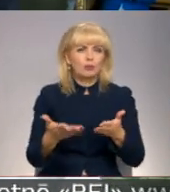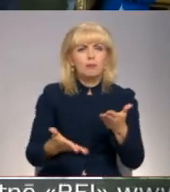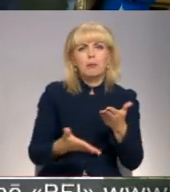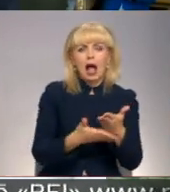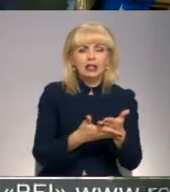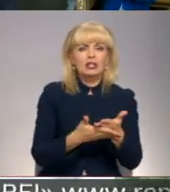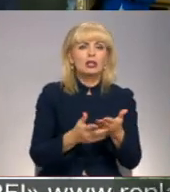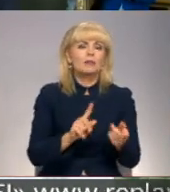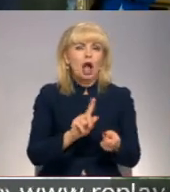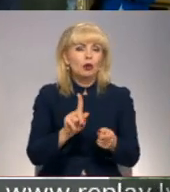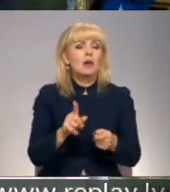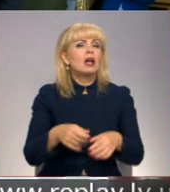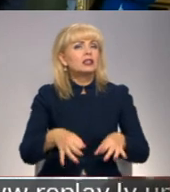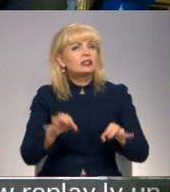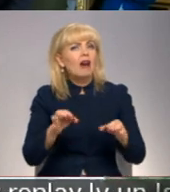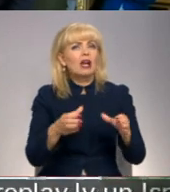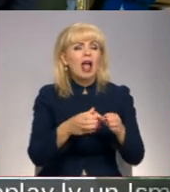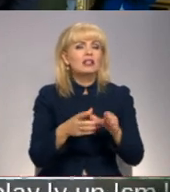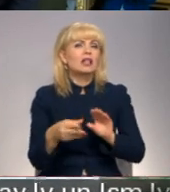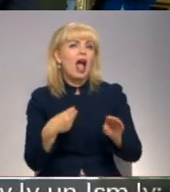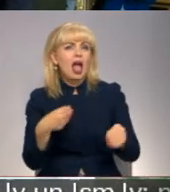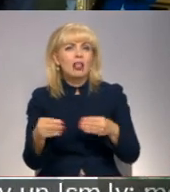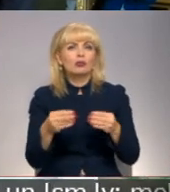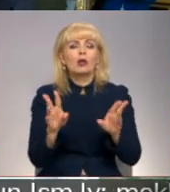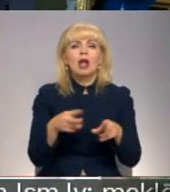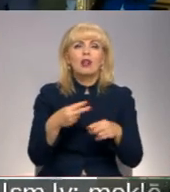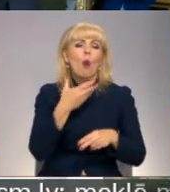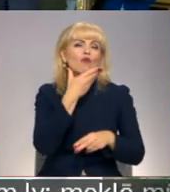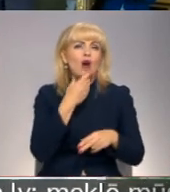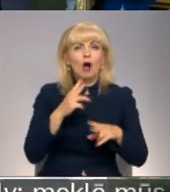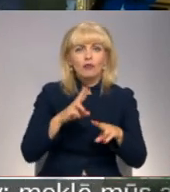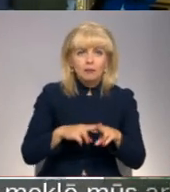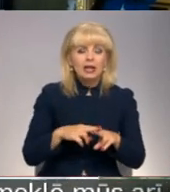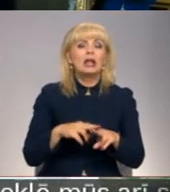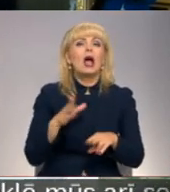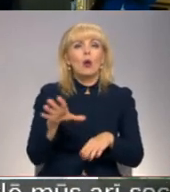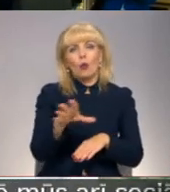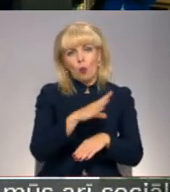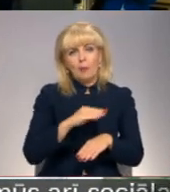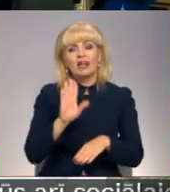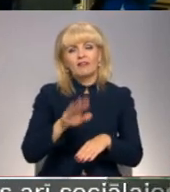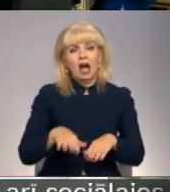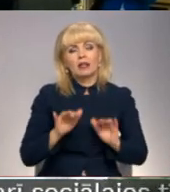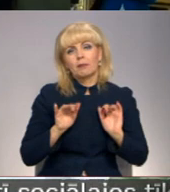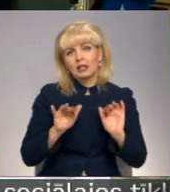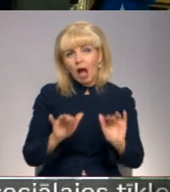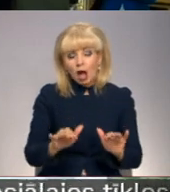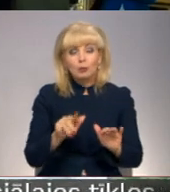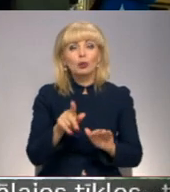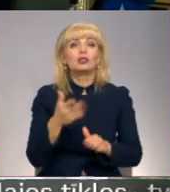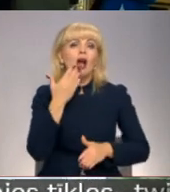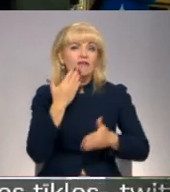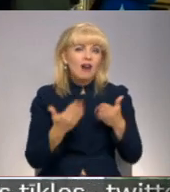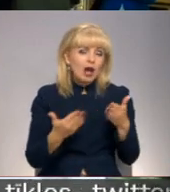Ir ļoti svarīgi, ka šie spēki ir elastīgi, ka mums nav vājo vietu un spējam kopīgi darboties. Būtiski, ka